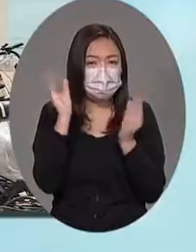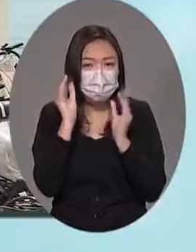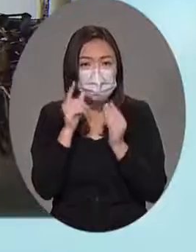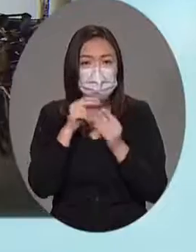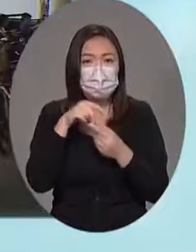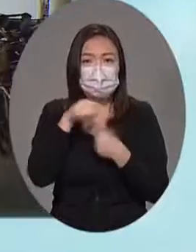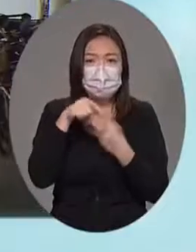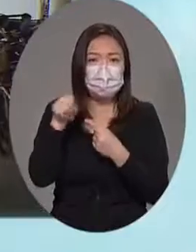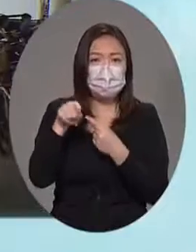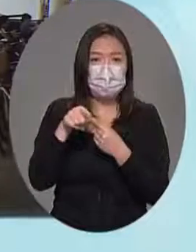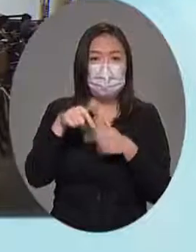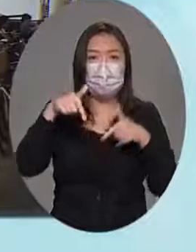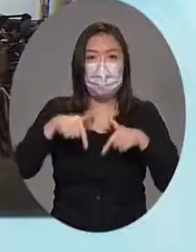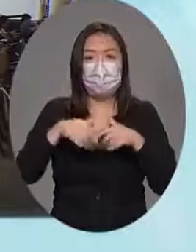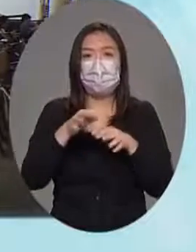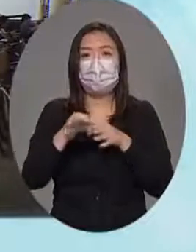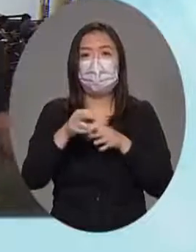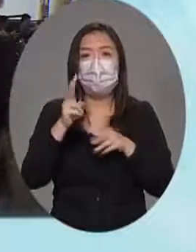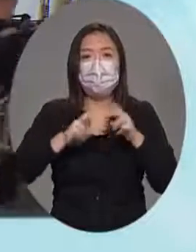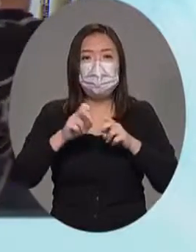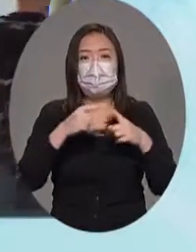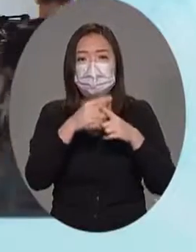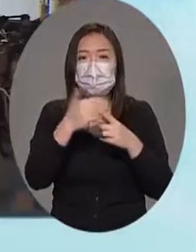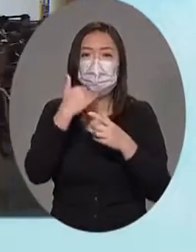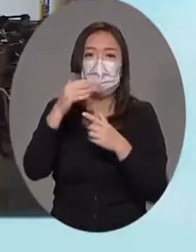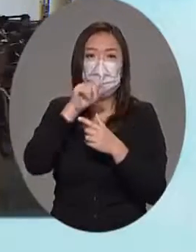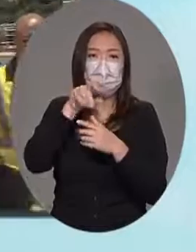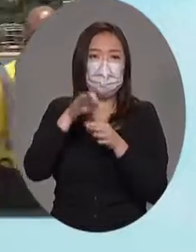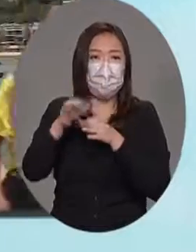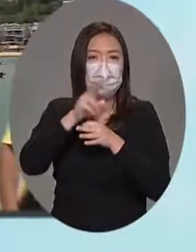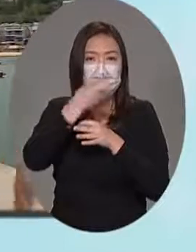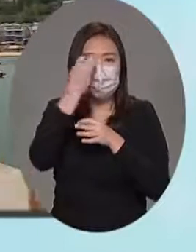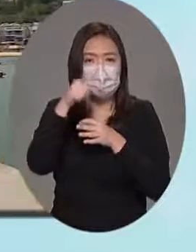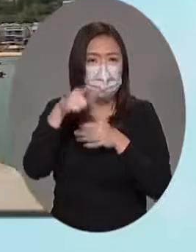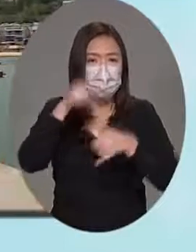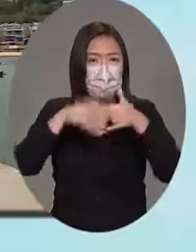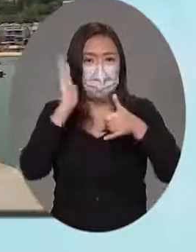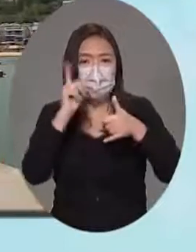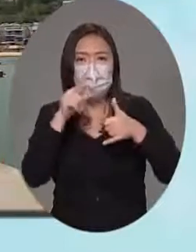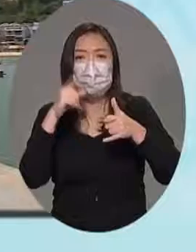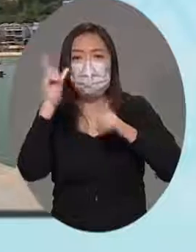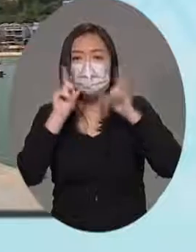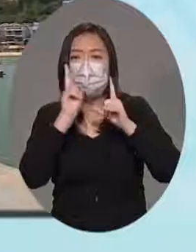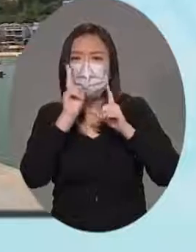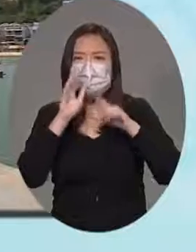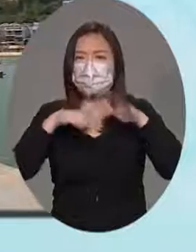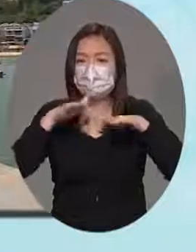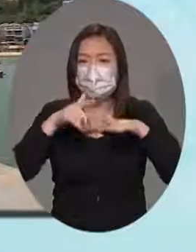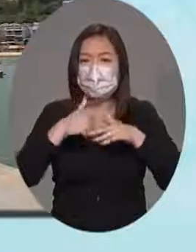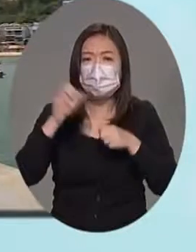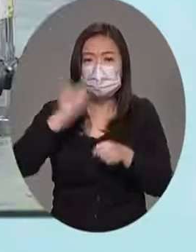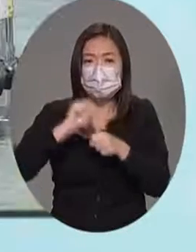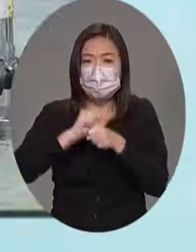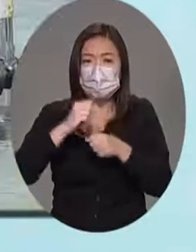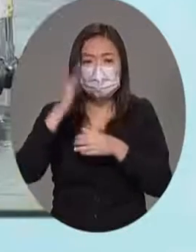刑侦人员到南丫岛调查，期间有市民报称在岛上发现一个男人外貌同疑犯相似，于是加派